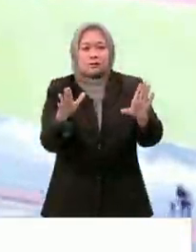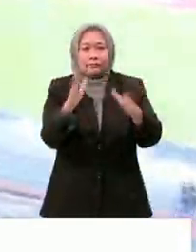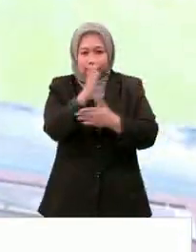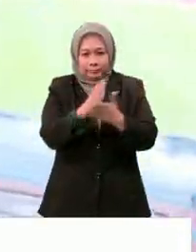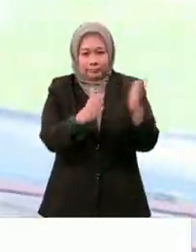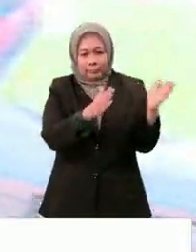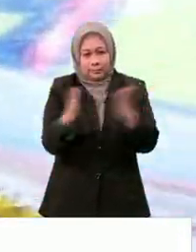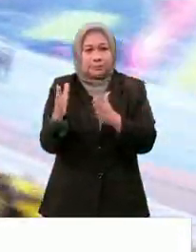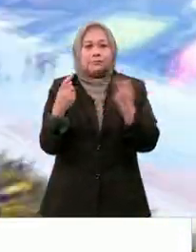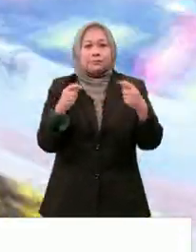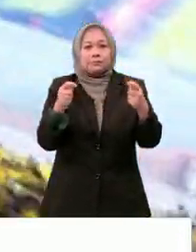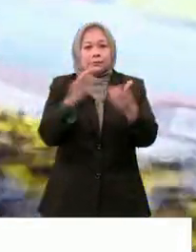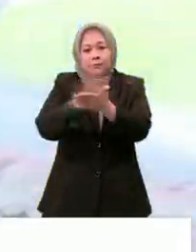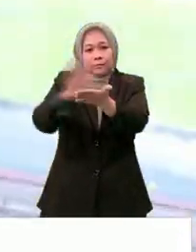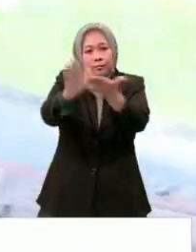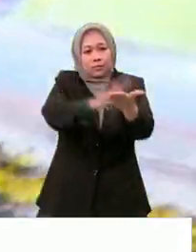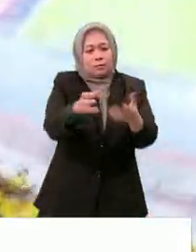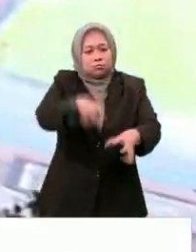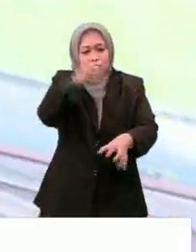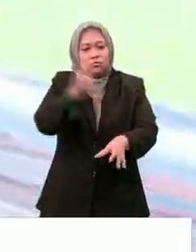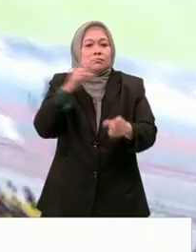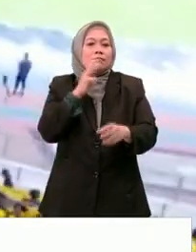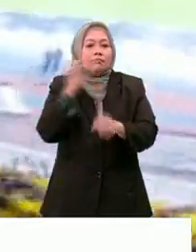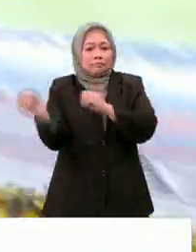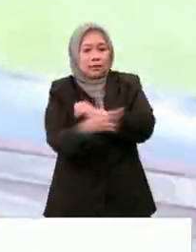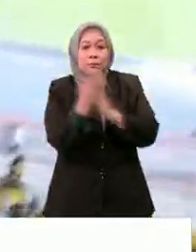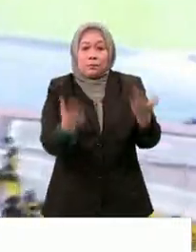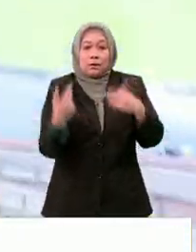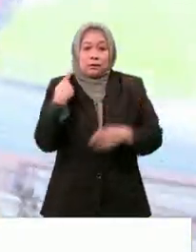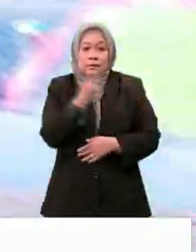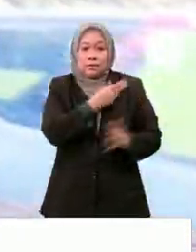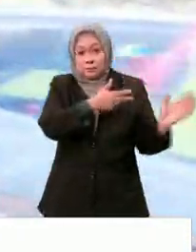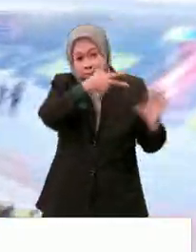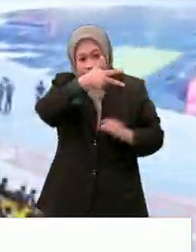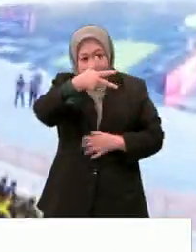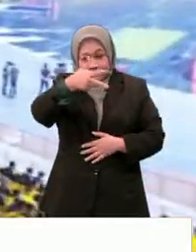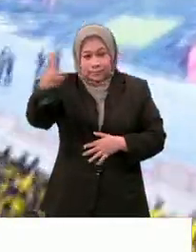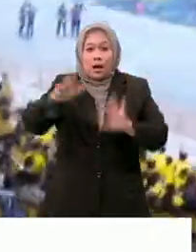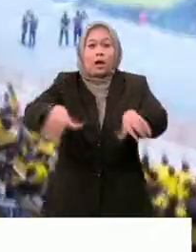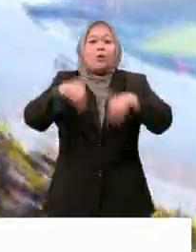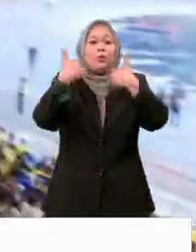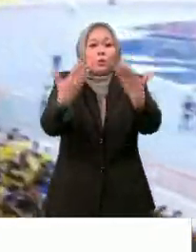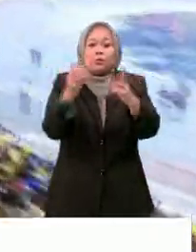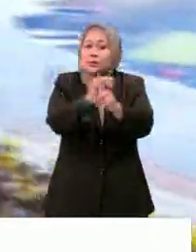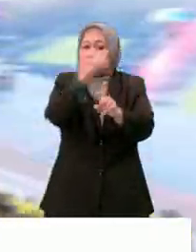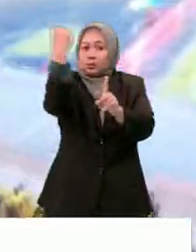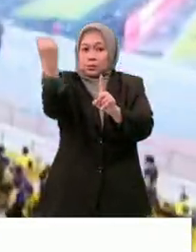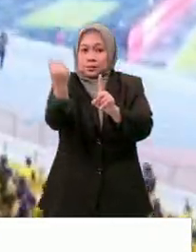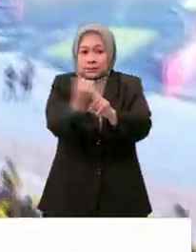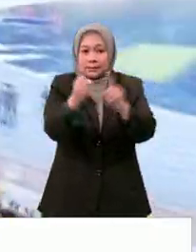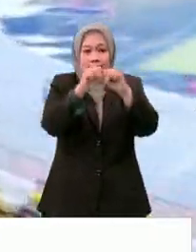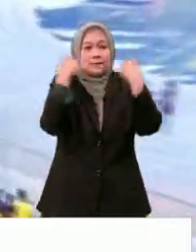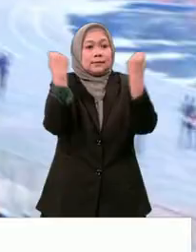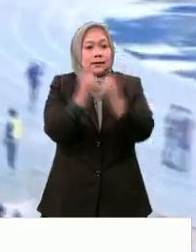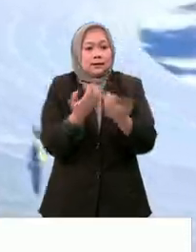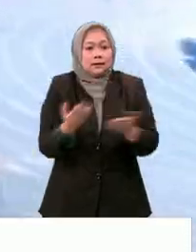sedang cuba untuk membersihkan, mengeluarkan air dari padang. Okay. Mungkin saya boleh bawakan sedikit bagaimana situasi di stadium ini. Saya